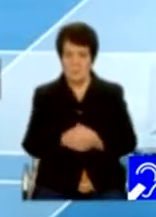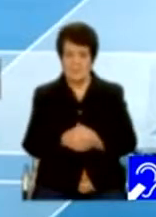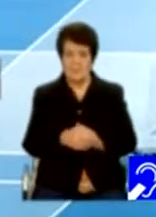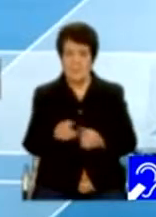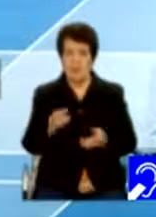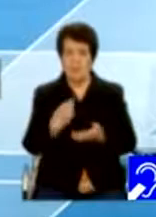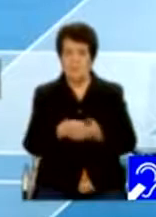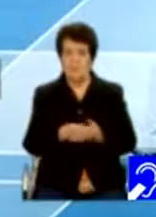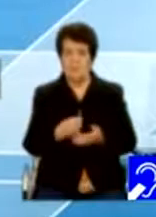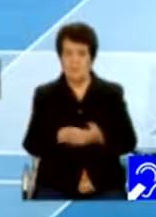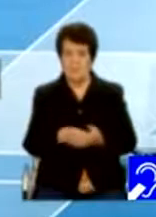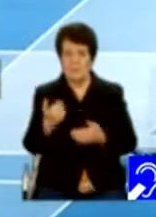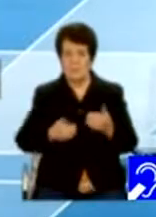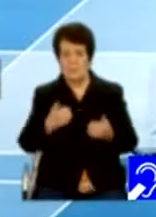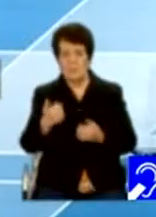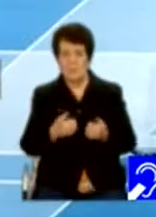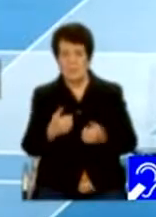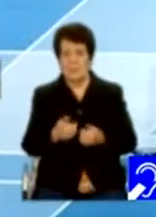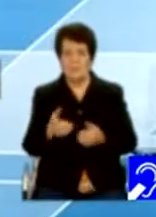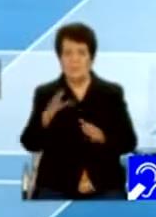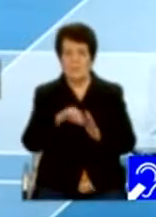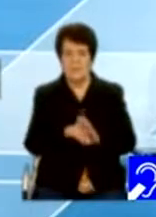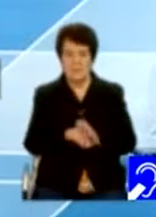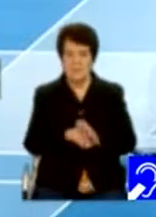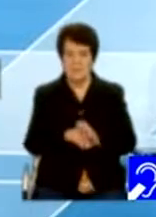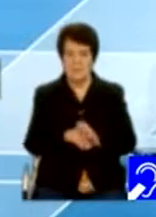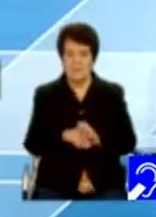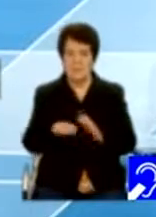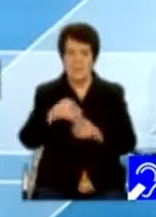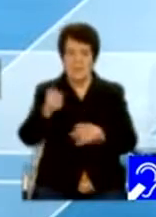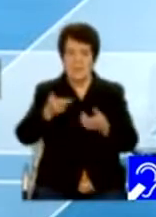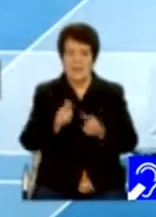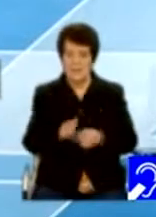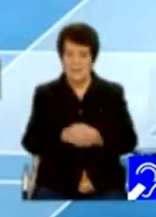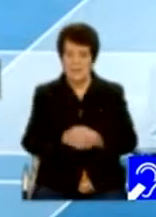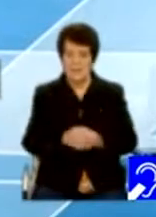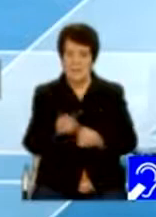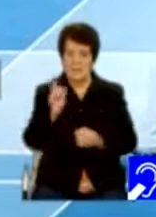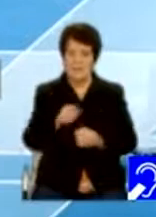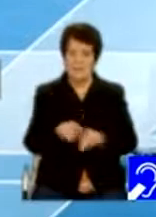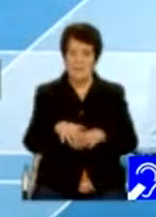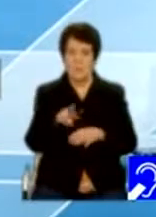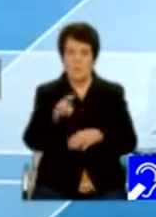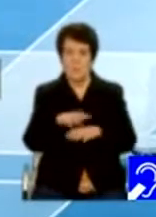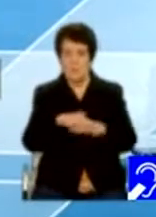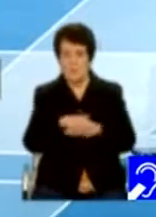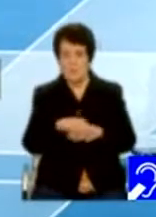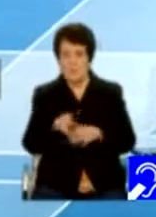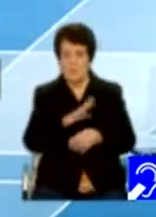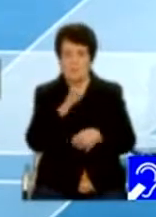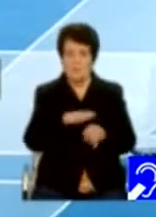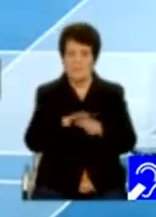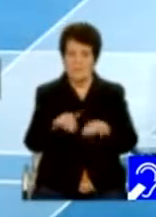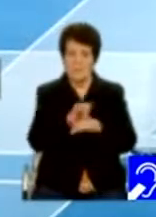posibilitățile bugetare. Îndemnăm concurenții electorali să se angajeze în promisiuni electorale realiste, să se detașeze de populism, să propună viziuni complexe